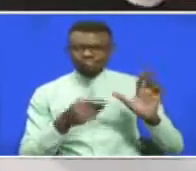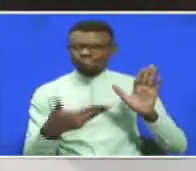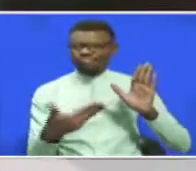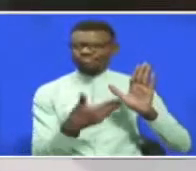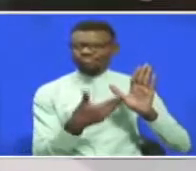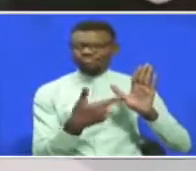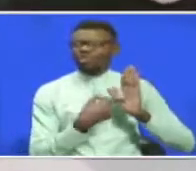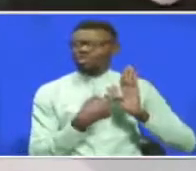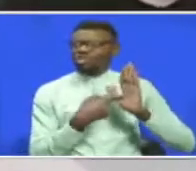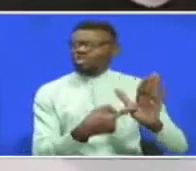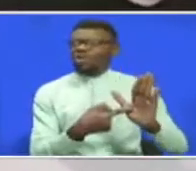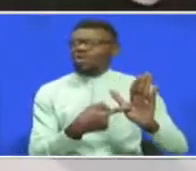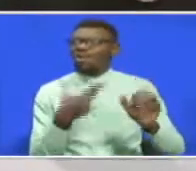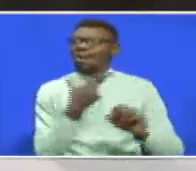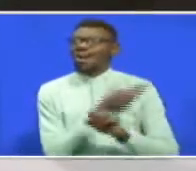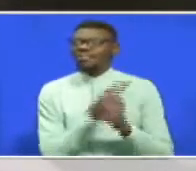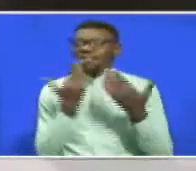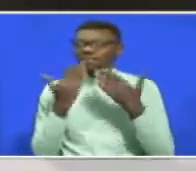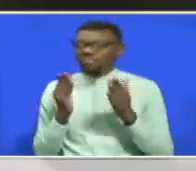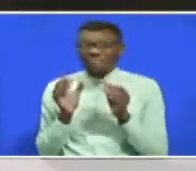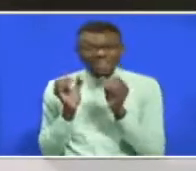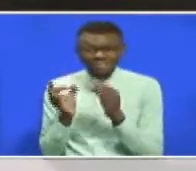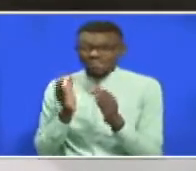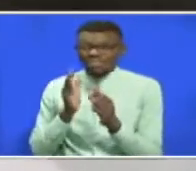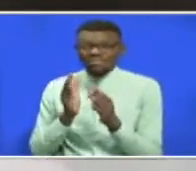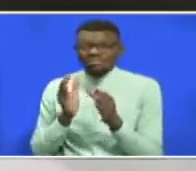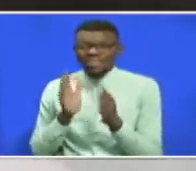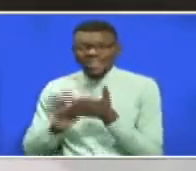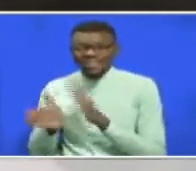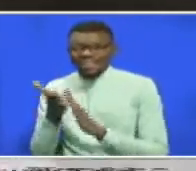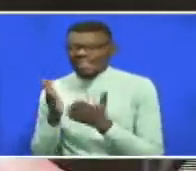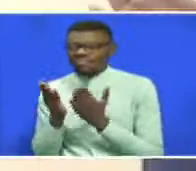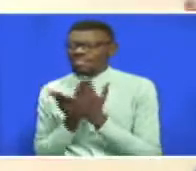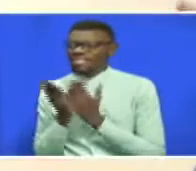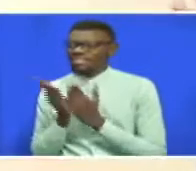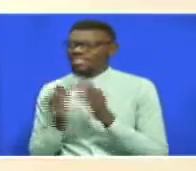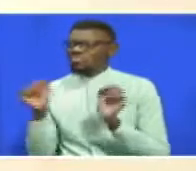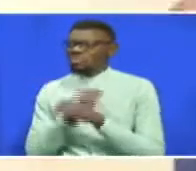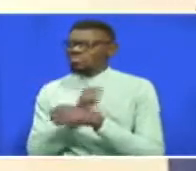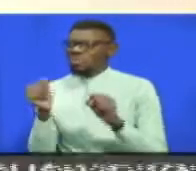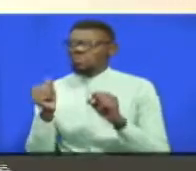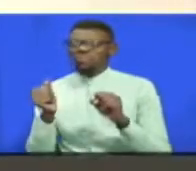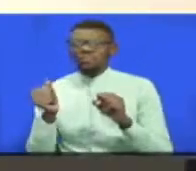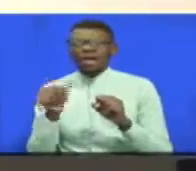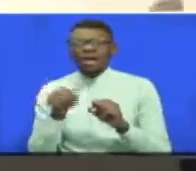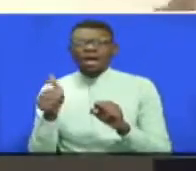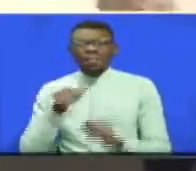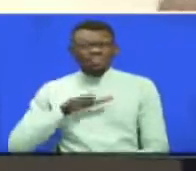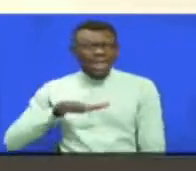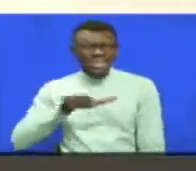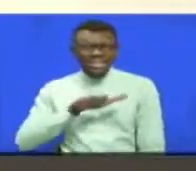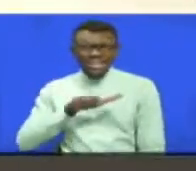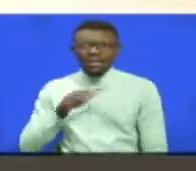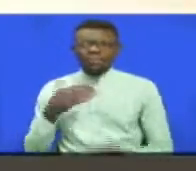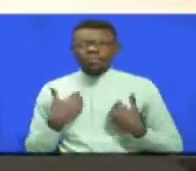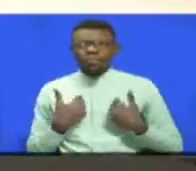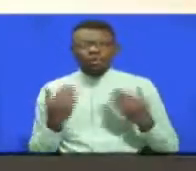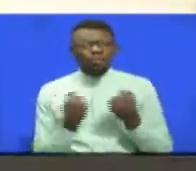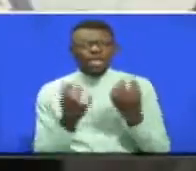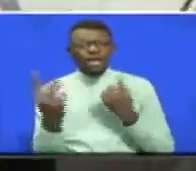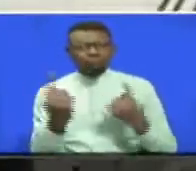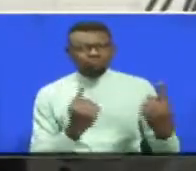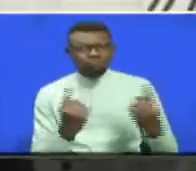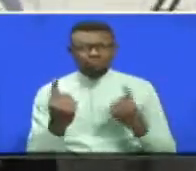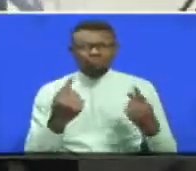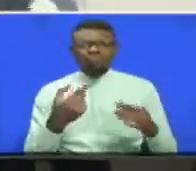sivyo kunyimwa huduma mbalimbali, hivi ndivyo taswira ilikuwa katika maeneo ambapo chanjo ya corona ilikuwa ikitolewa jijini